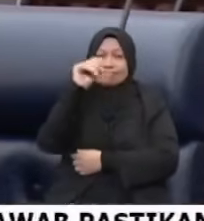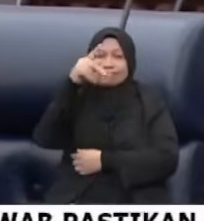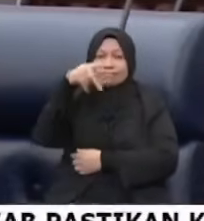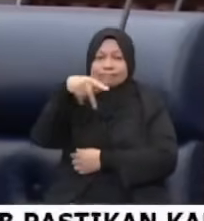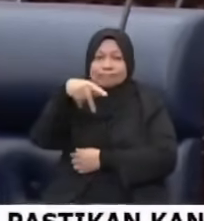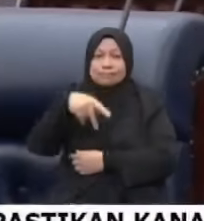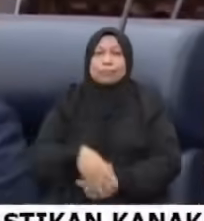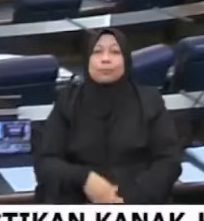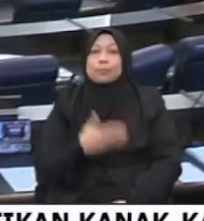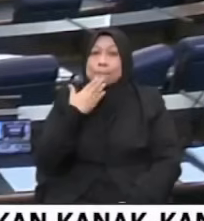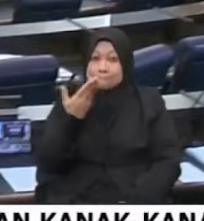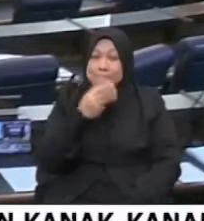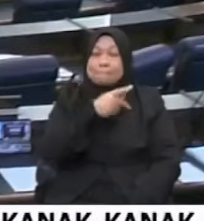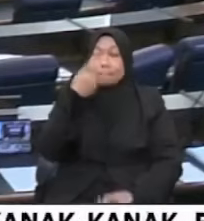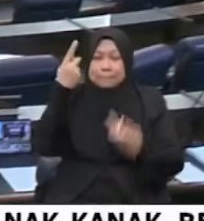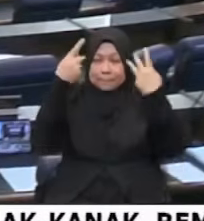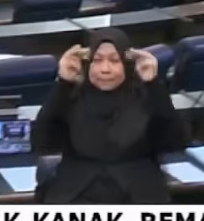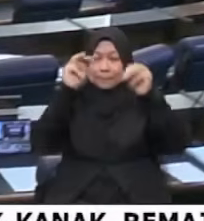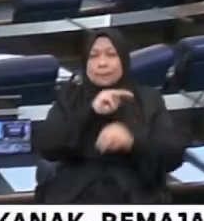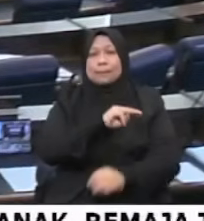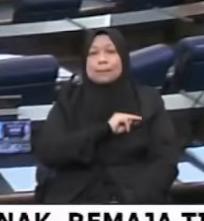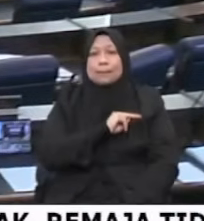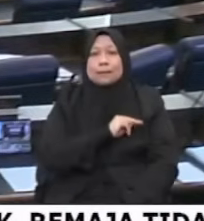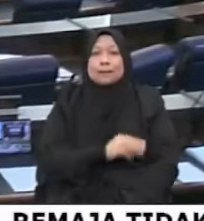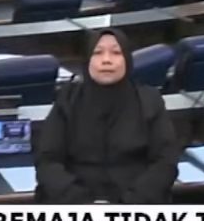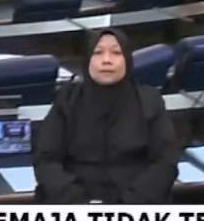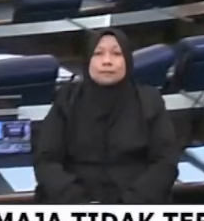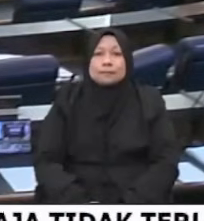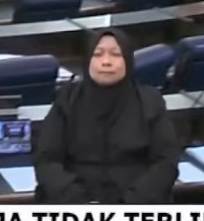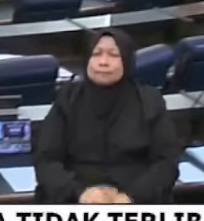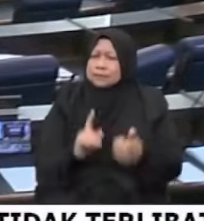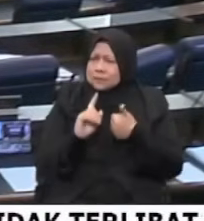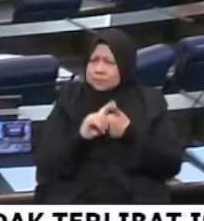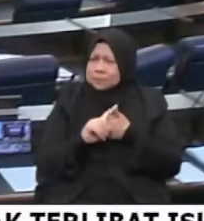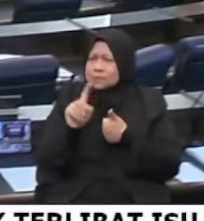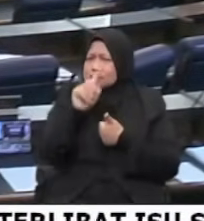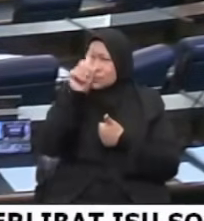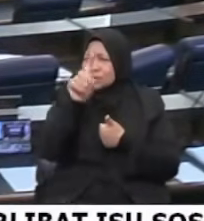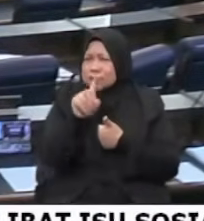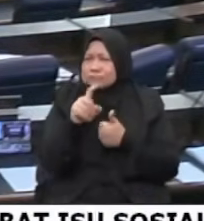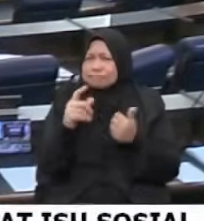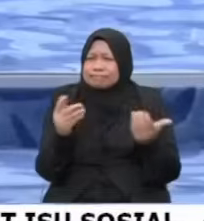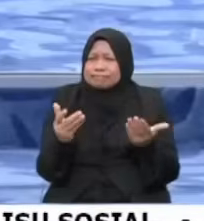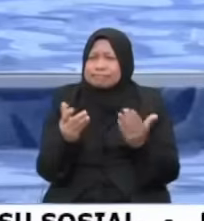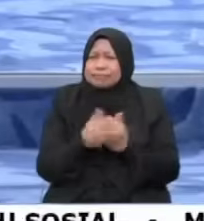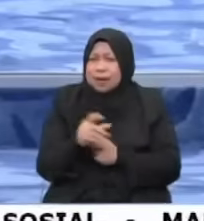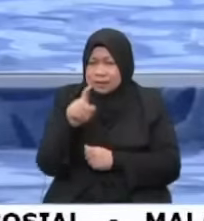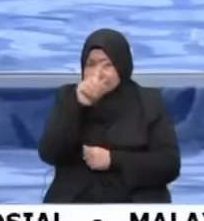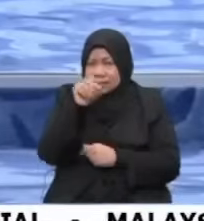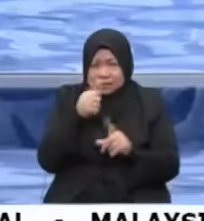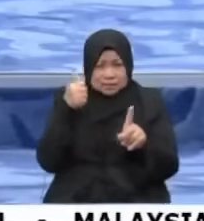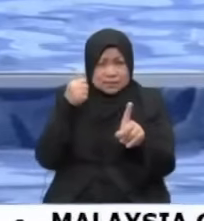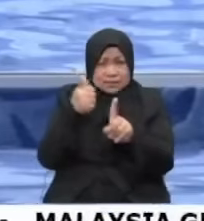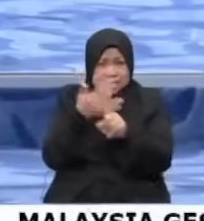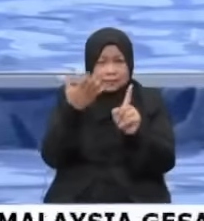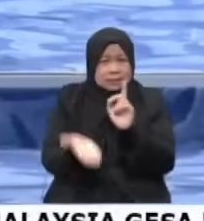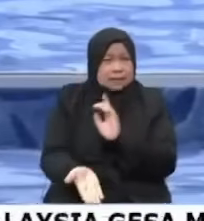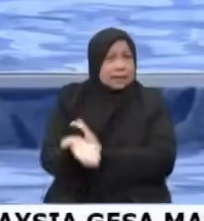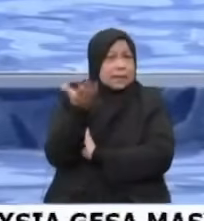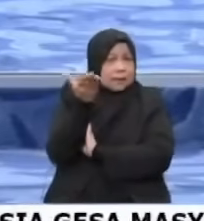Baik terima kasih silakan menteri Terima kasih pertamanya so Apakah ada kesan